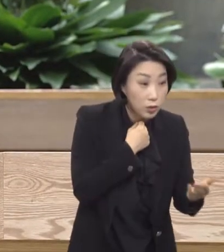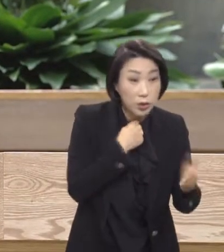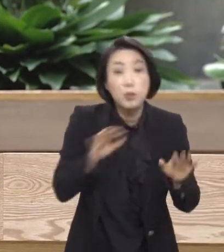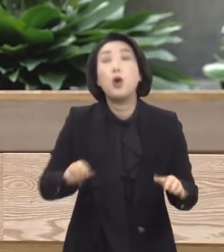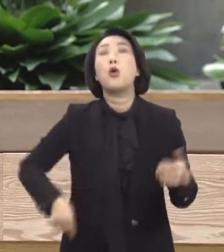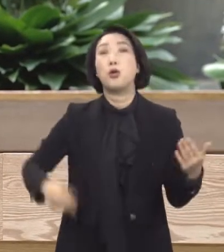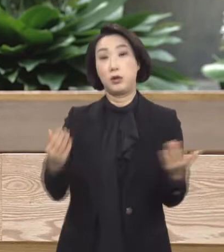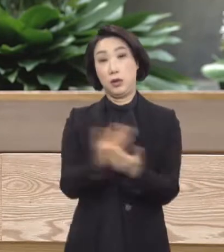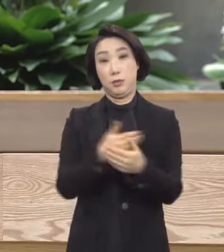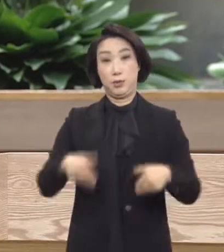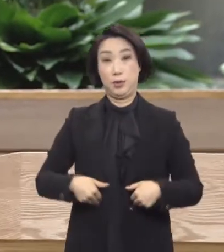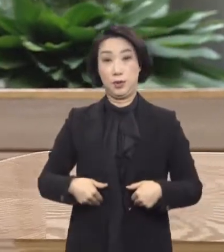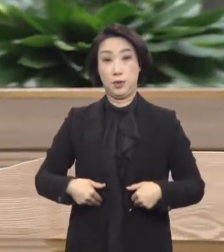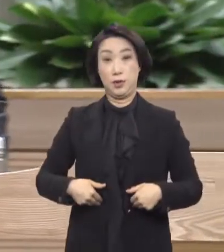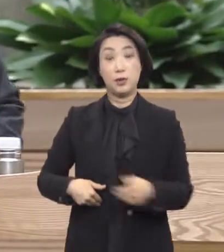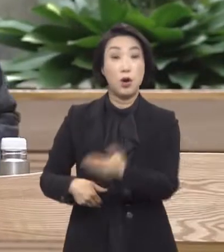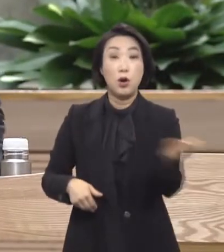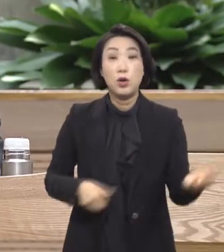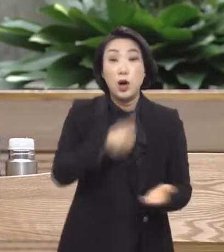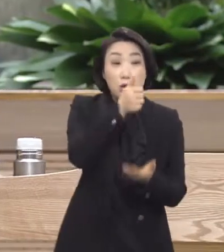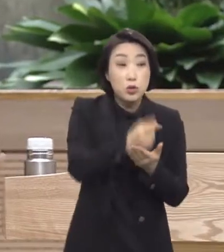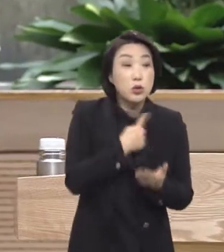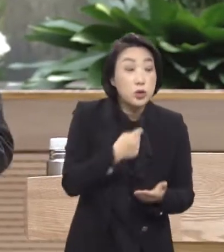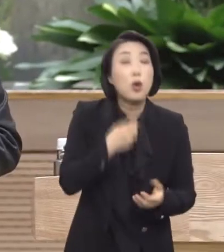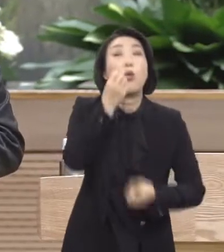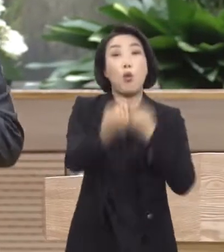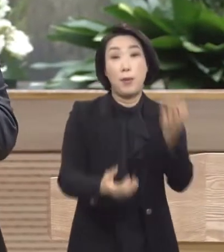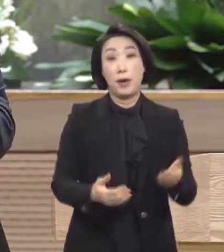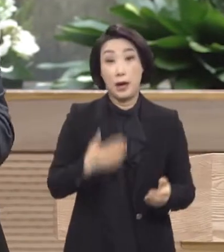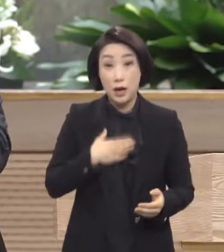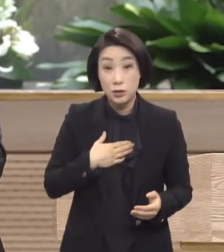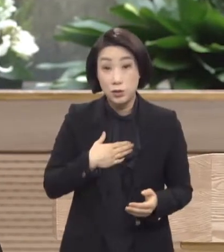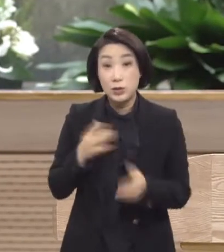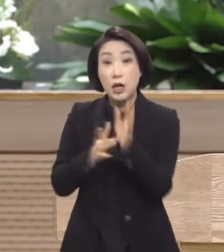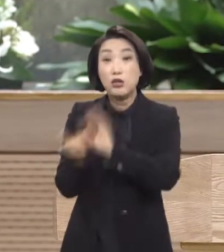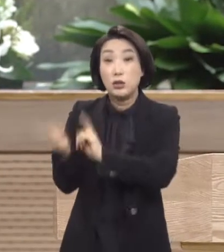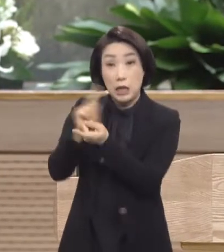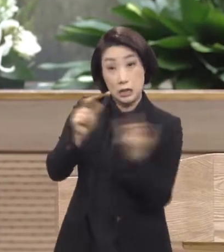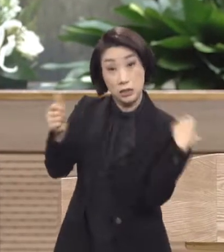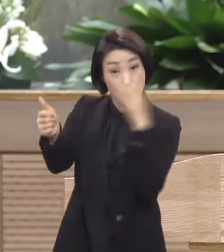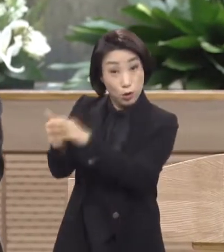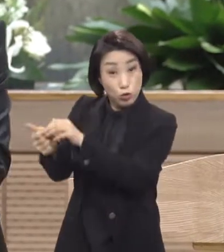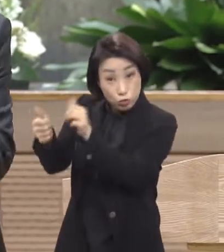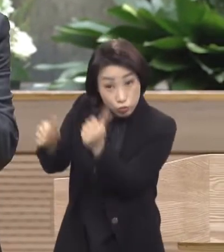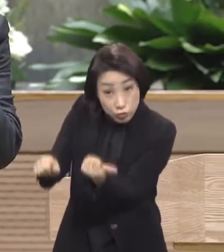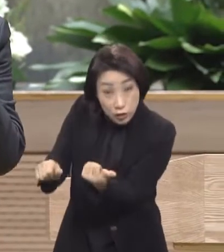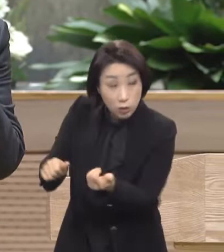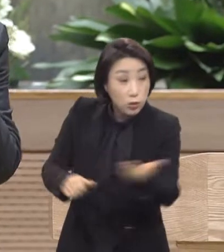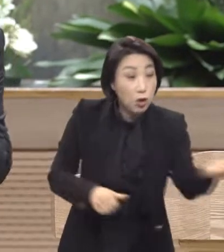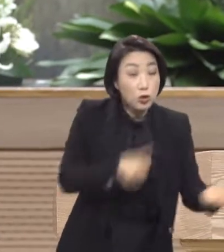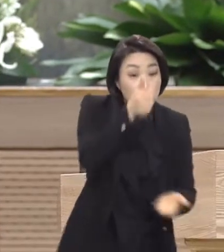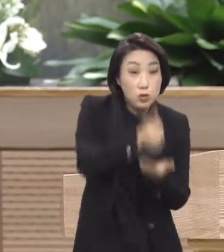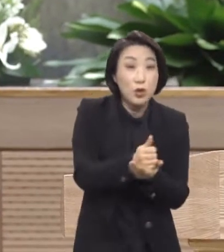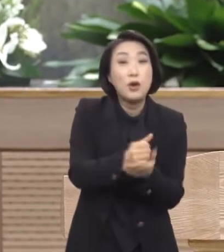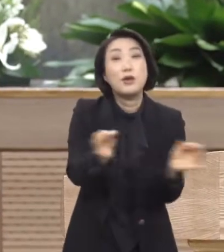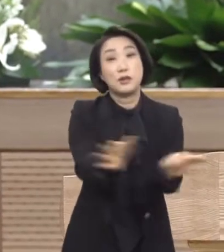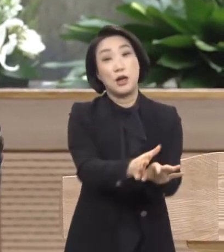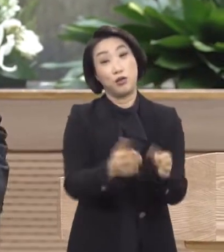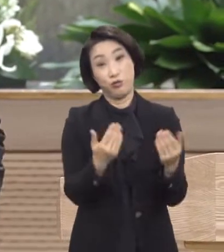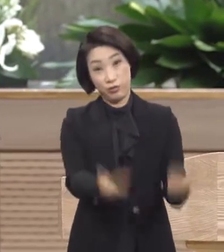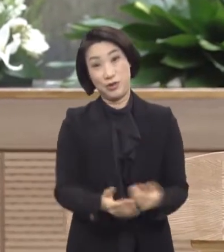회개요. 네가 죄 좀 내놔. 내가 짊어지고 죽어도 네 죄